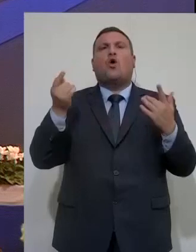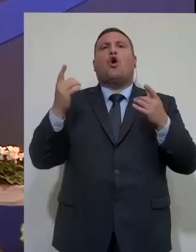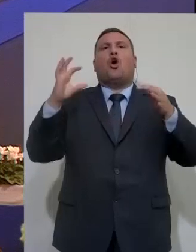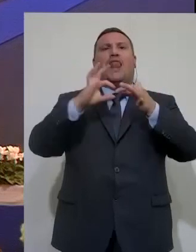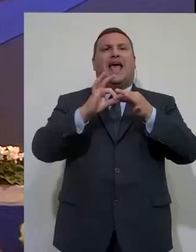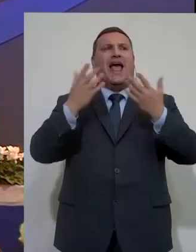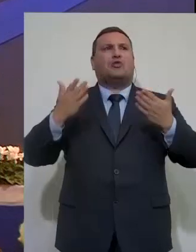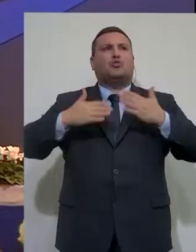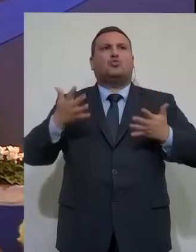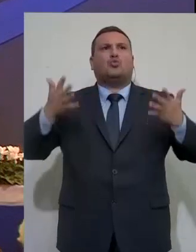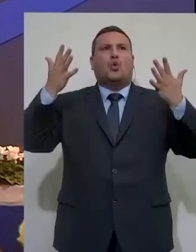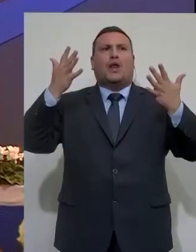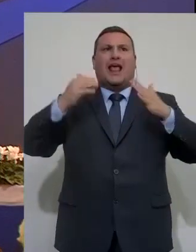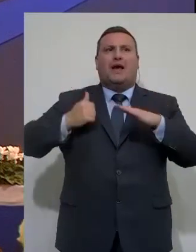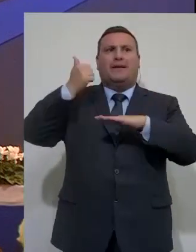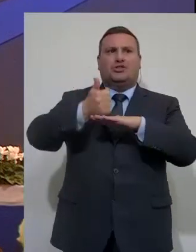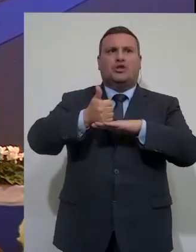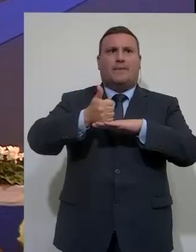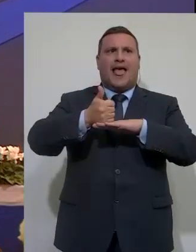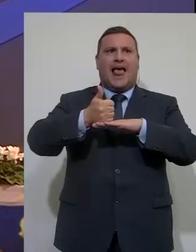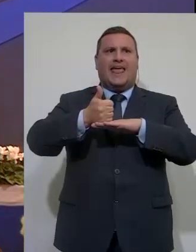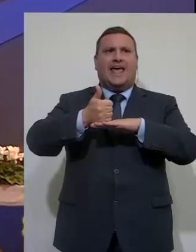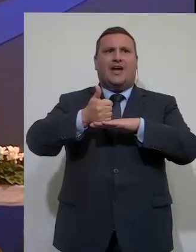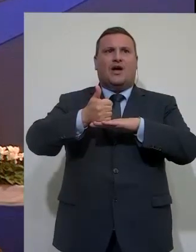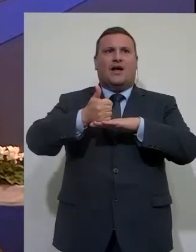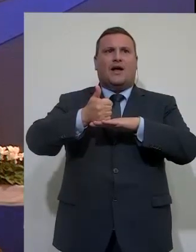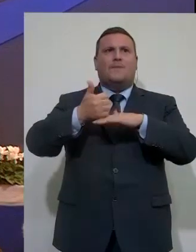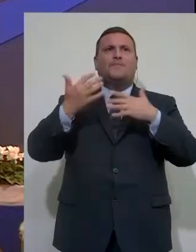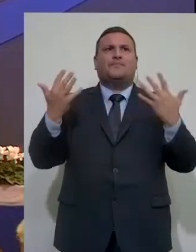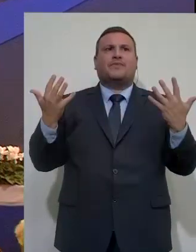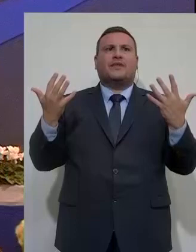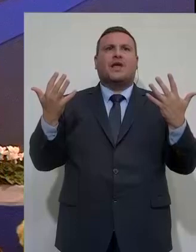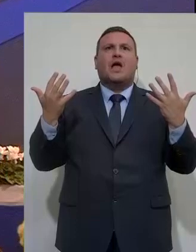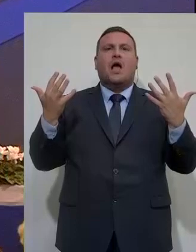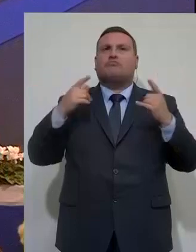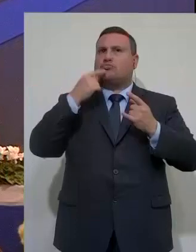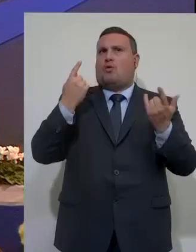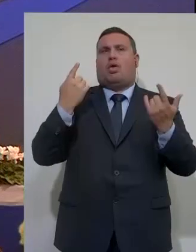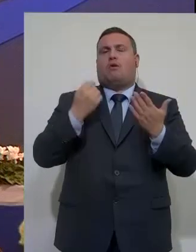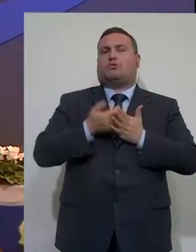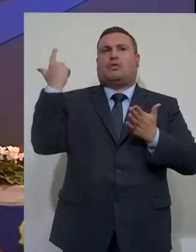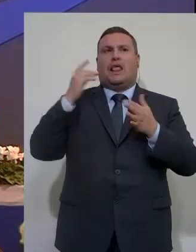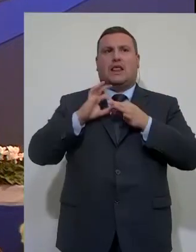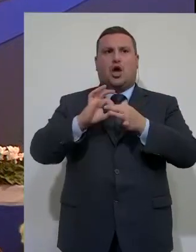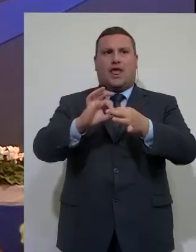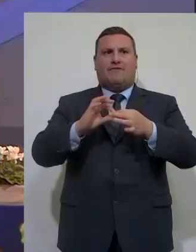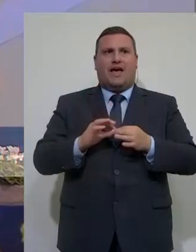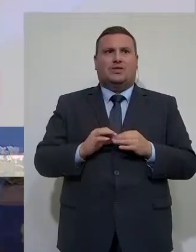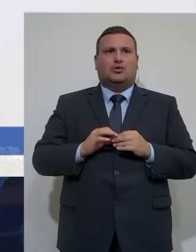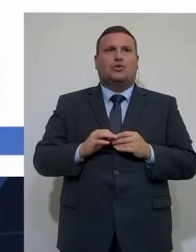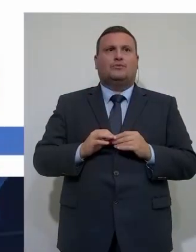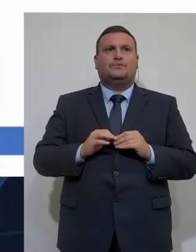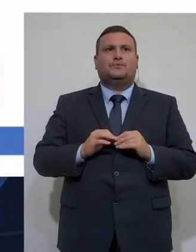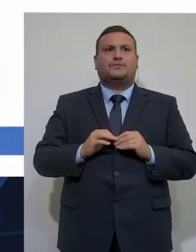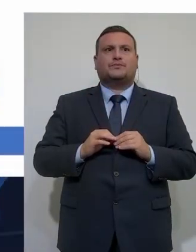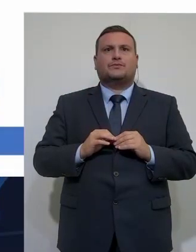e quindi un peso economico molto significativo con un potenziale di crescita molto rilevante. Non mi dilungo per motivi di tempo su quelli